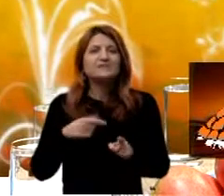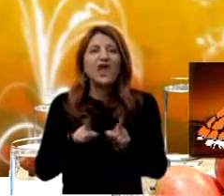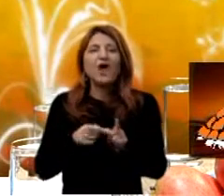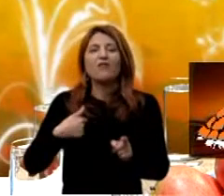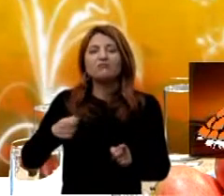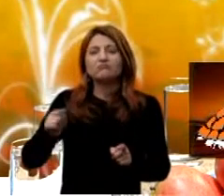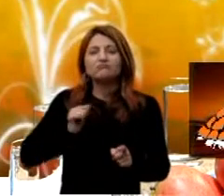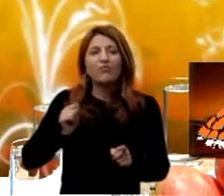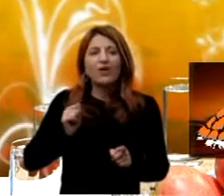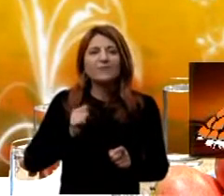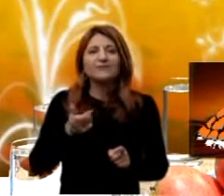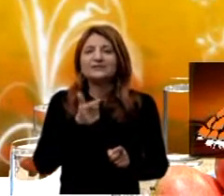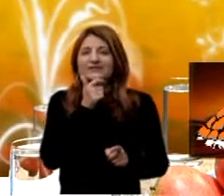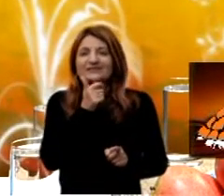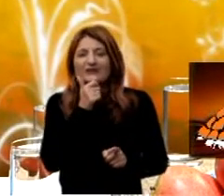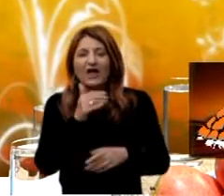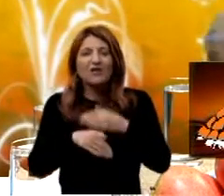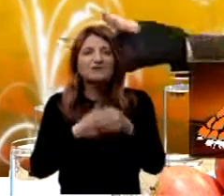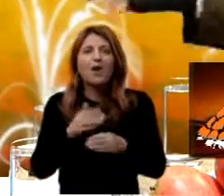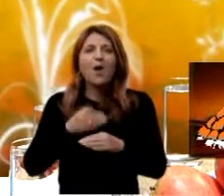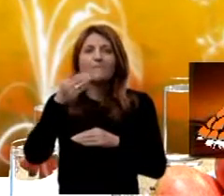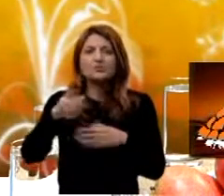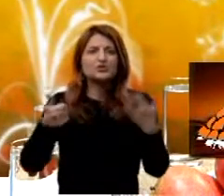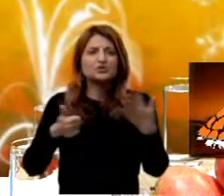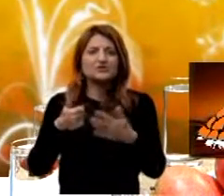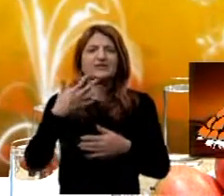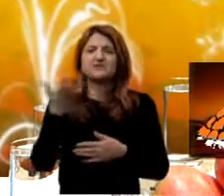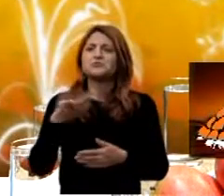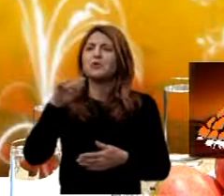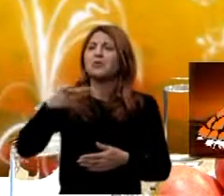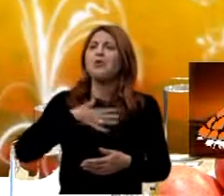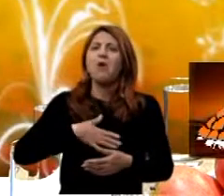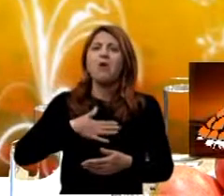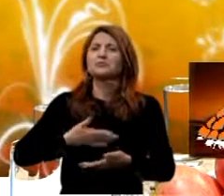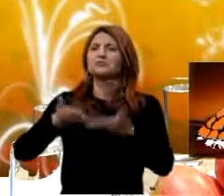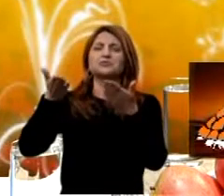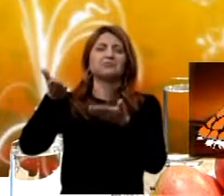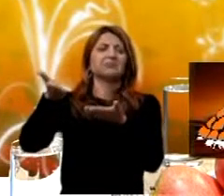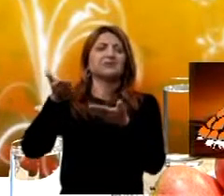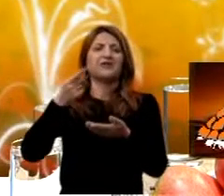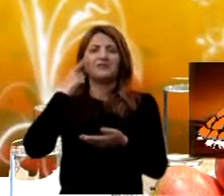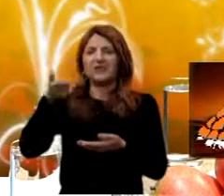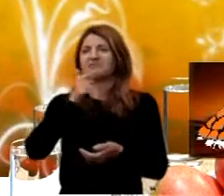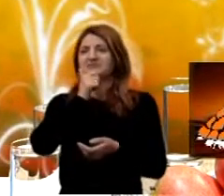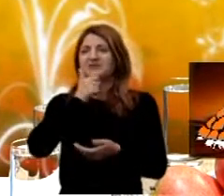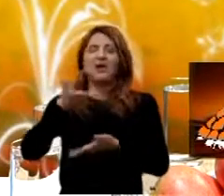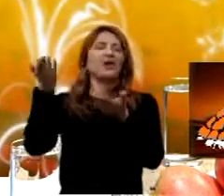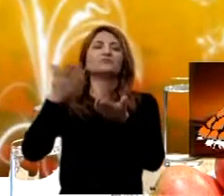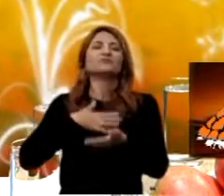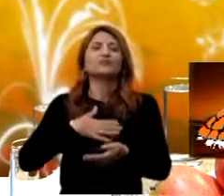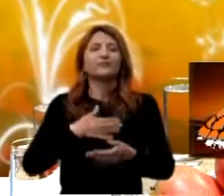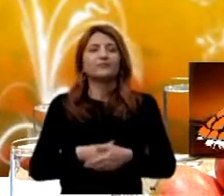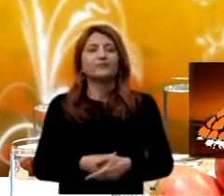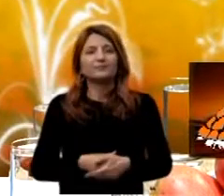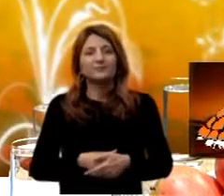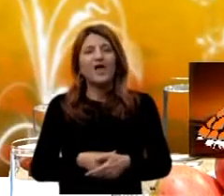Pa kad nam neko krkne jednu rečenicu poslije 65. Pa kaj misliš, kaj hoćeš, pogledaj si krsni list, jel da? Ali